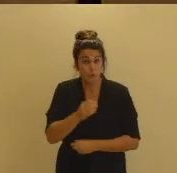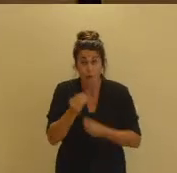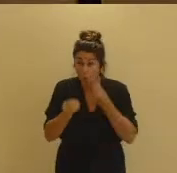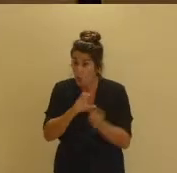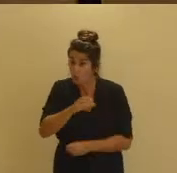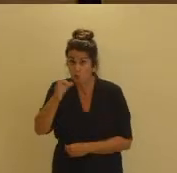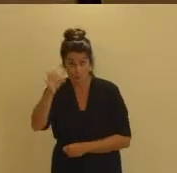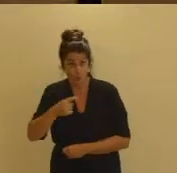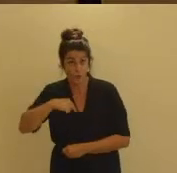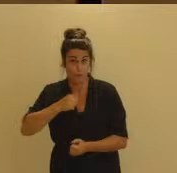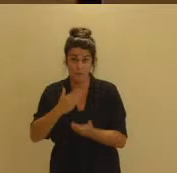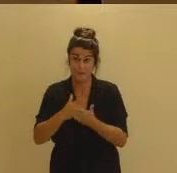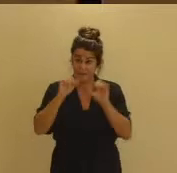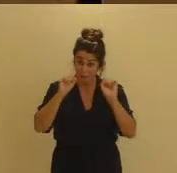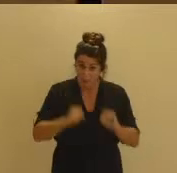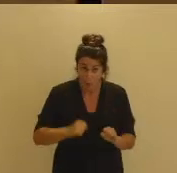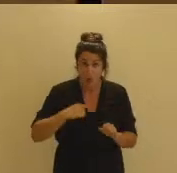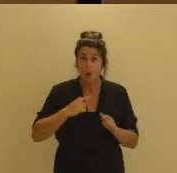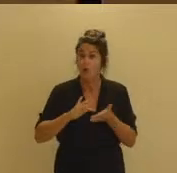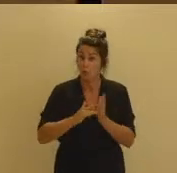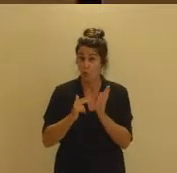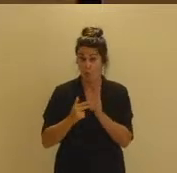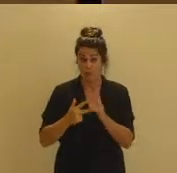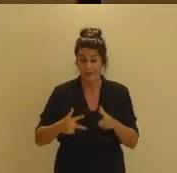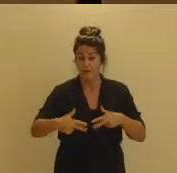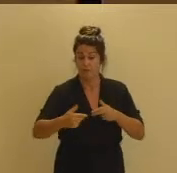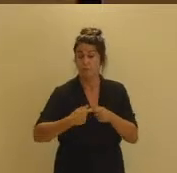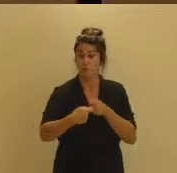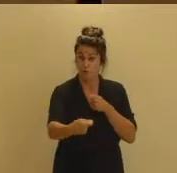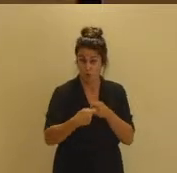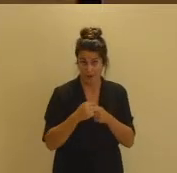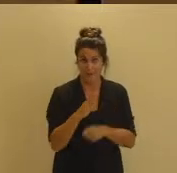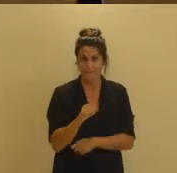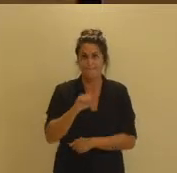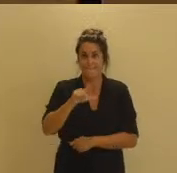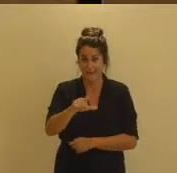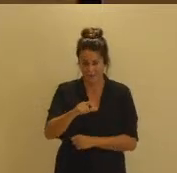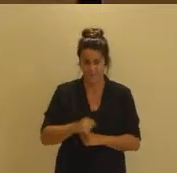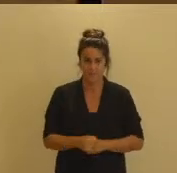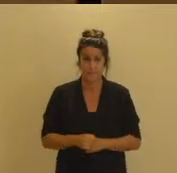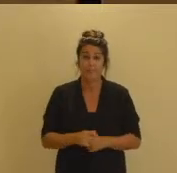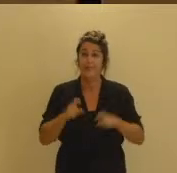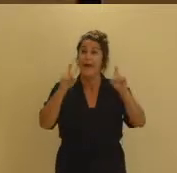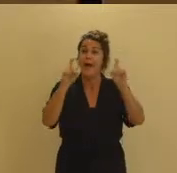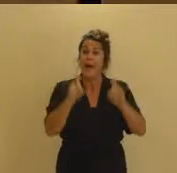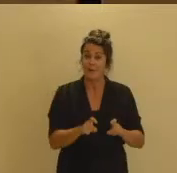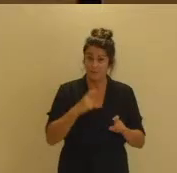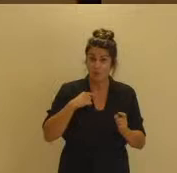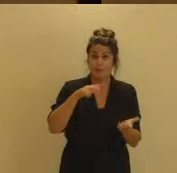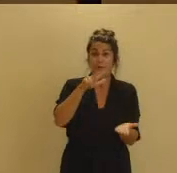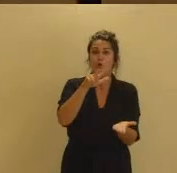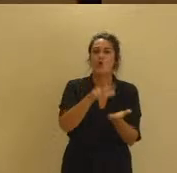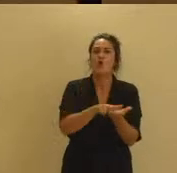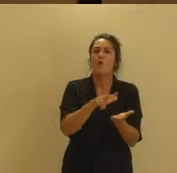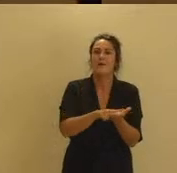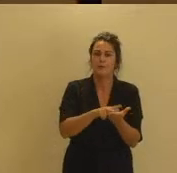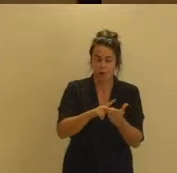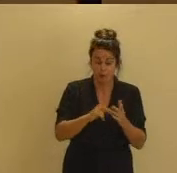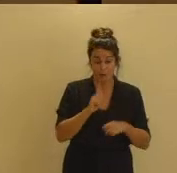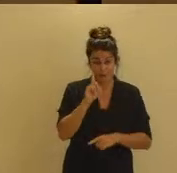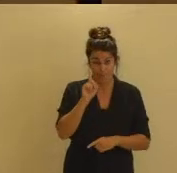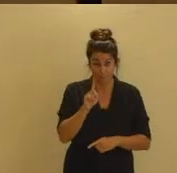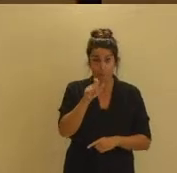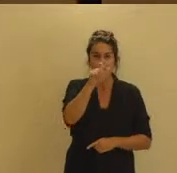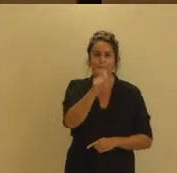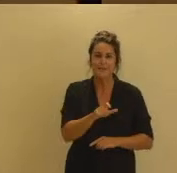100% pendant la durée du bail. Cet abattement s'applique au logement affecté à l'habitation principale de